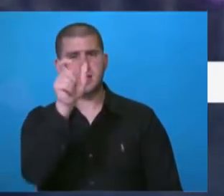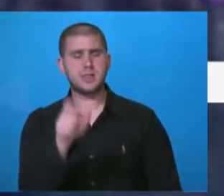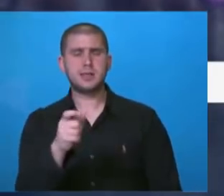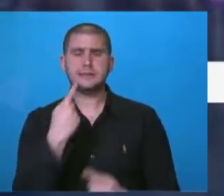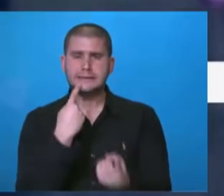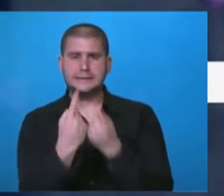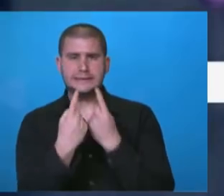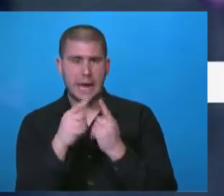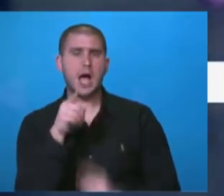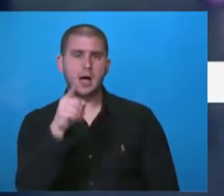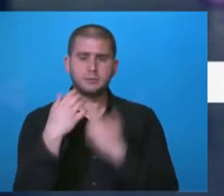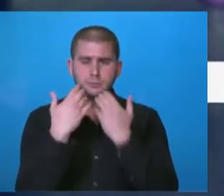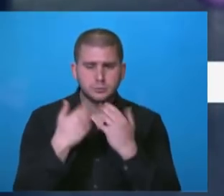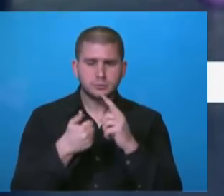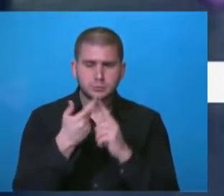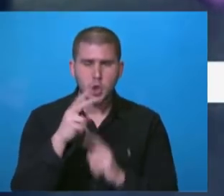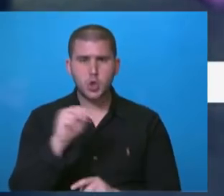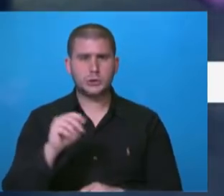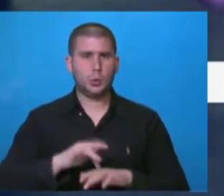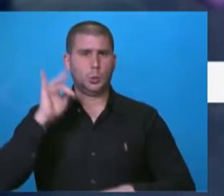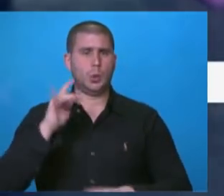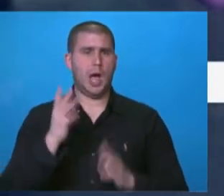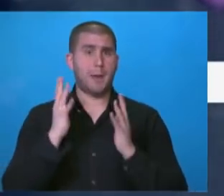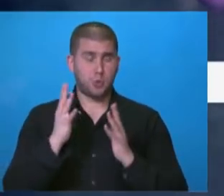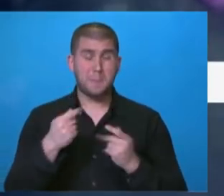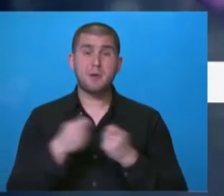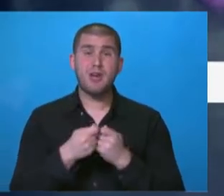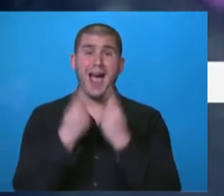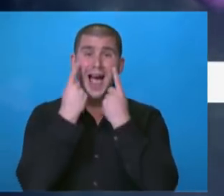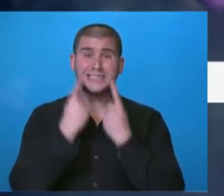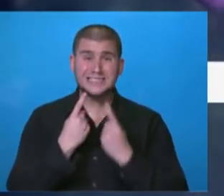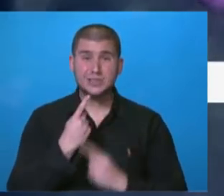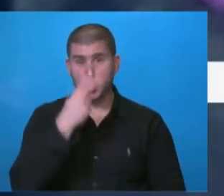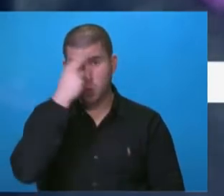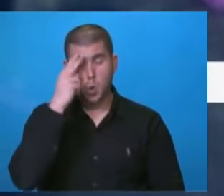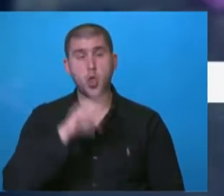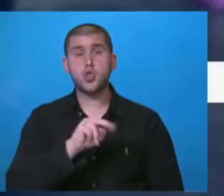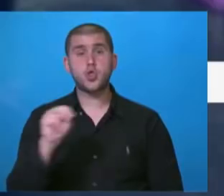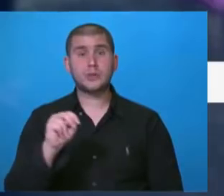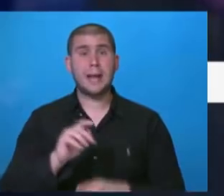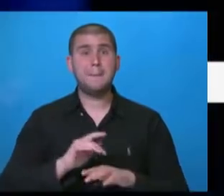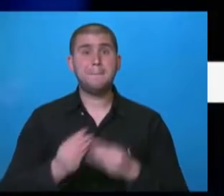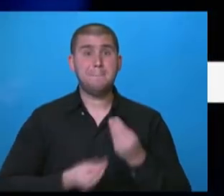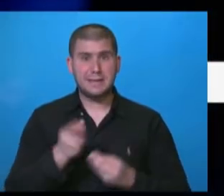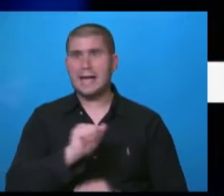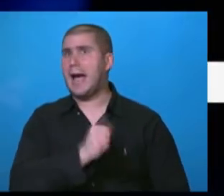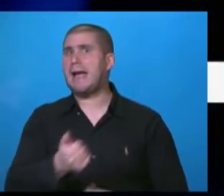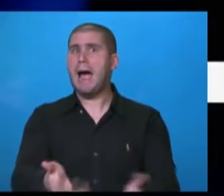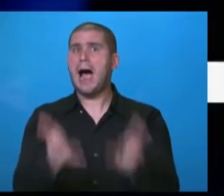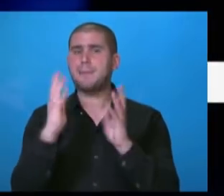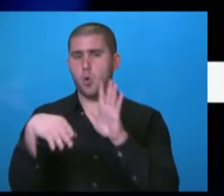השיחה הזאת, ששם בעצם מסבירים להם עד כמה הנושא הזה הוא חמור. מבחינת חסידות גור, הנושא המיני זה הדבר הכי חמור שיש בסט